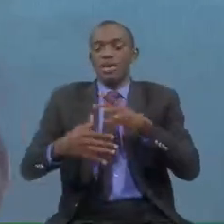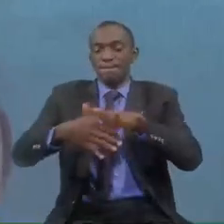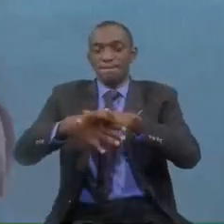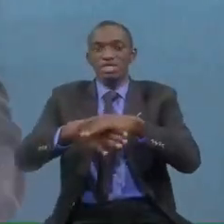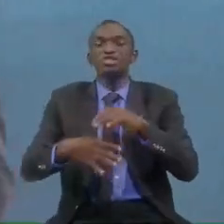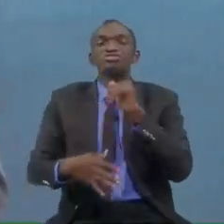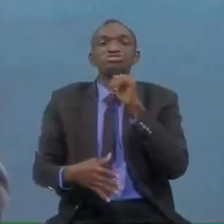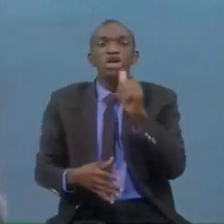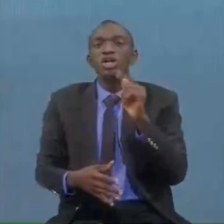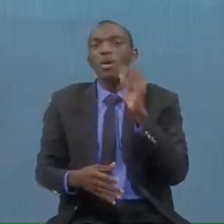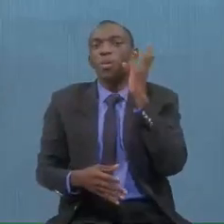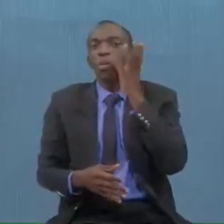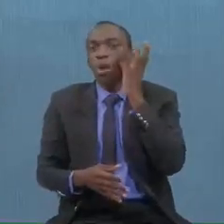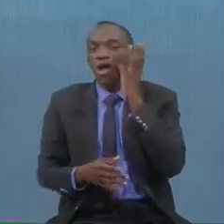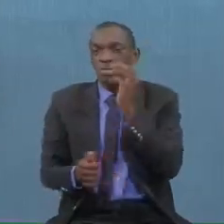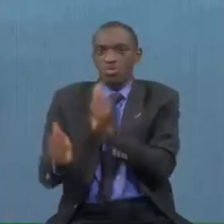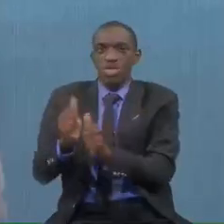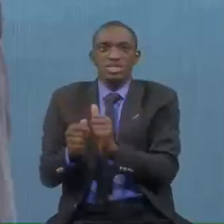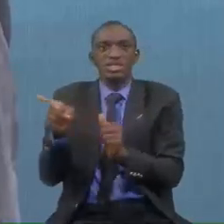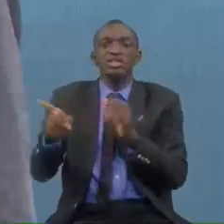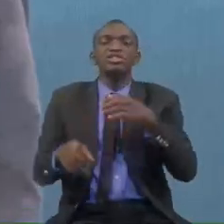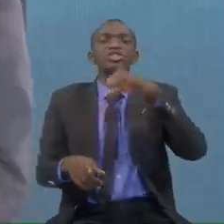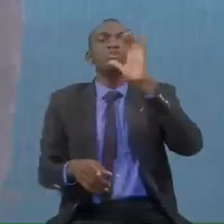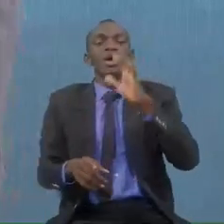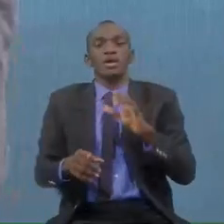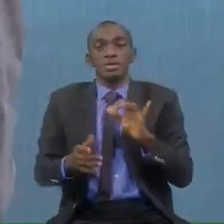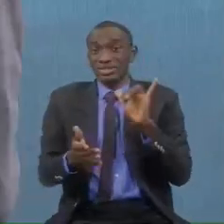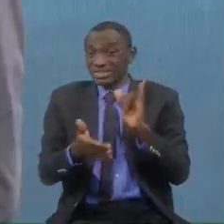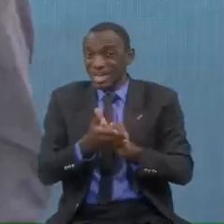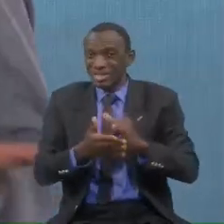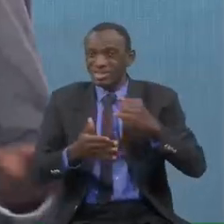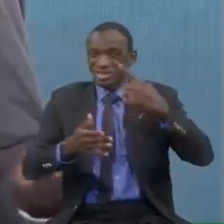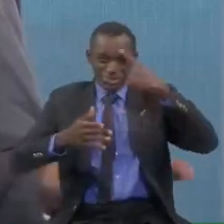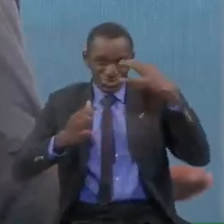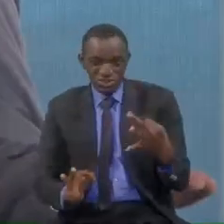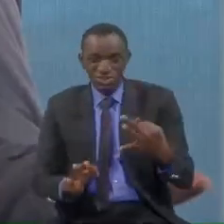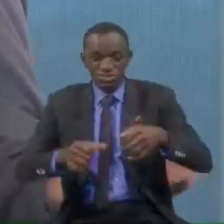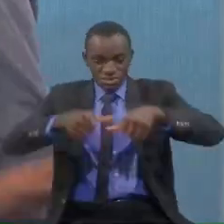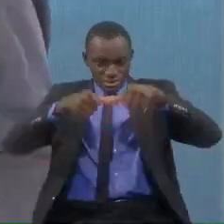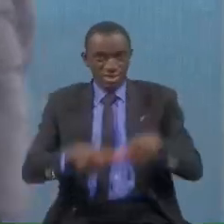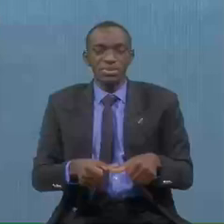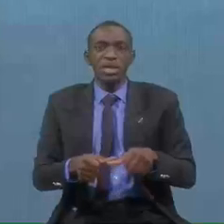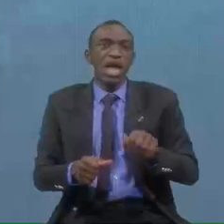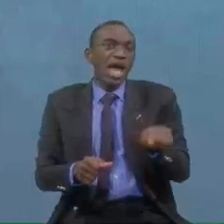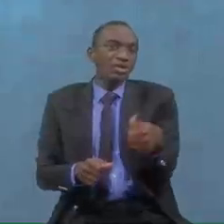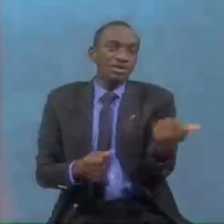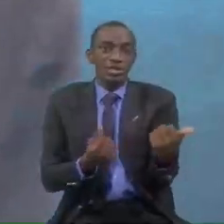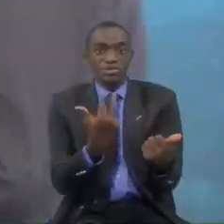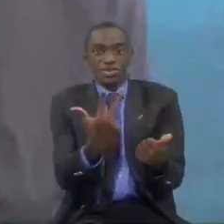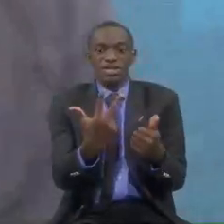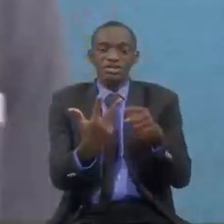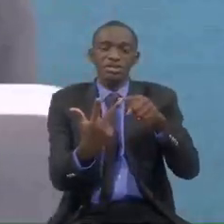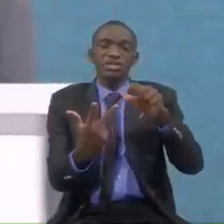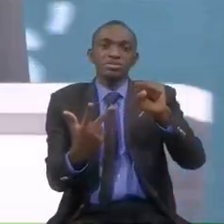roi. Alors cette résolution est demeurée. Sadrach, Meshach et Abednego,